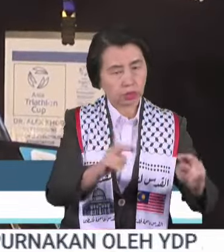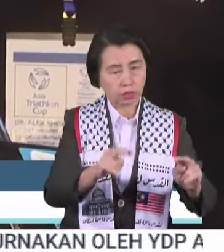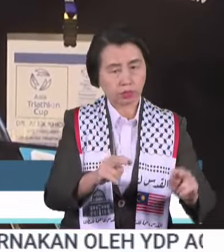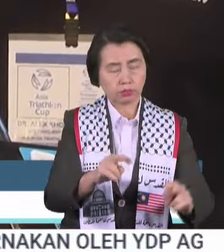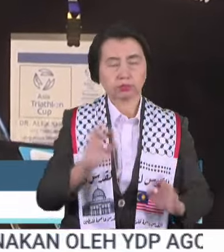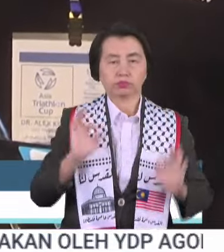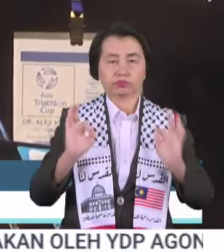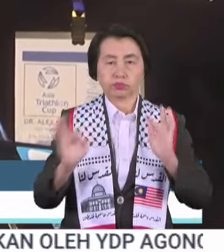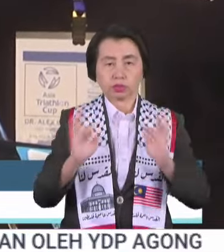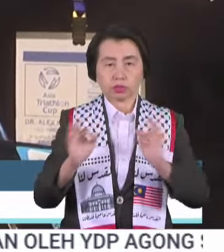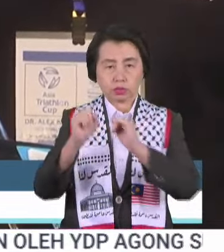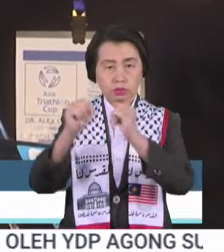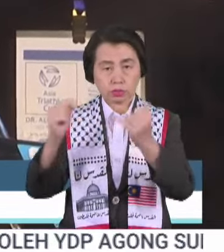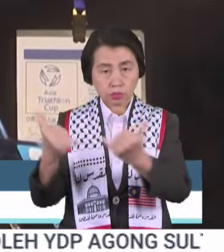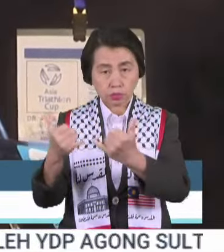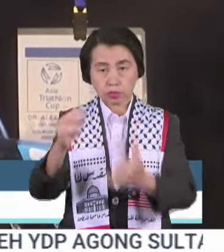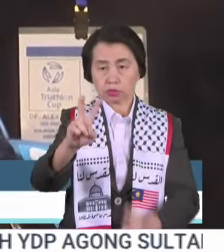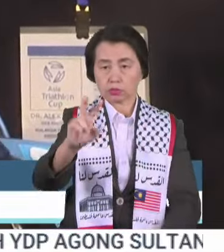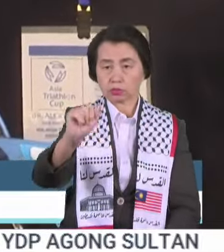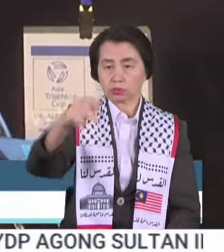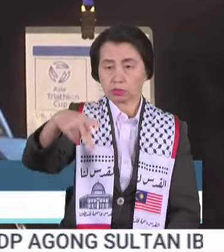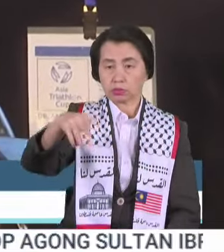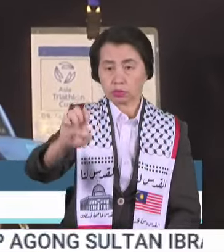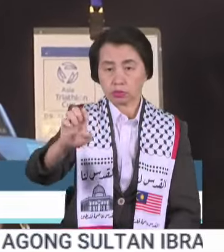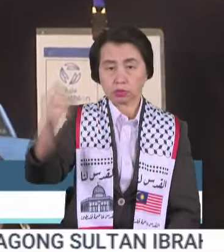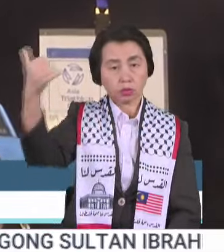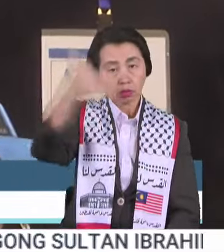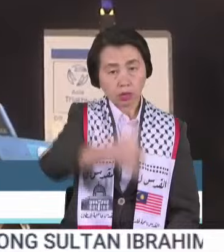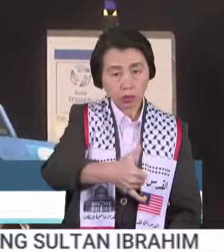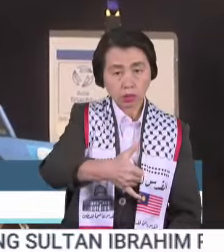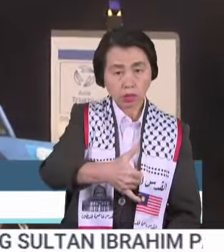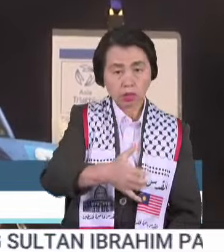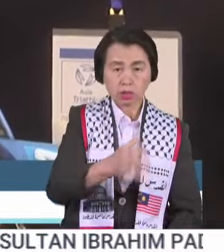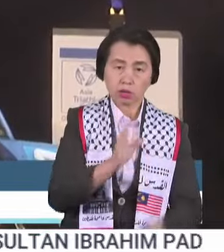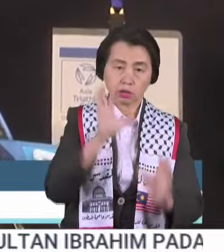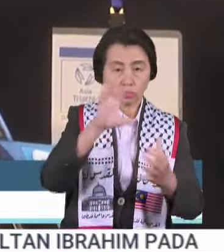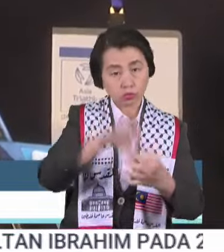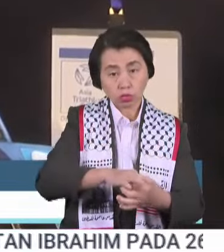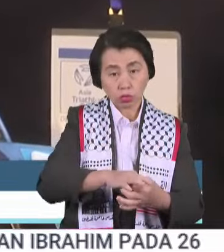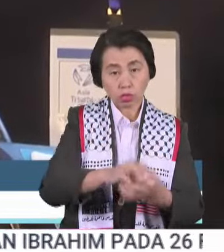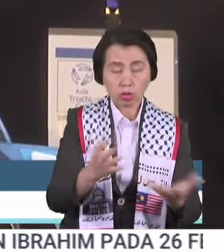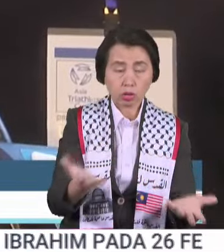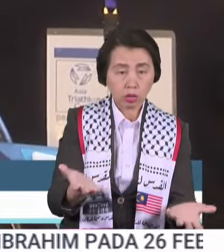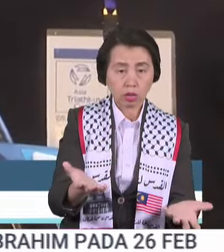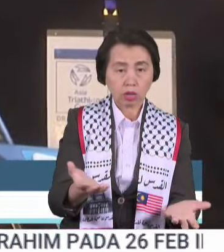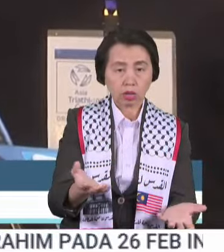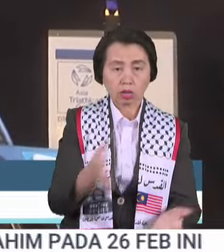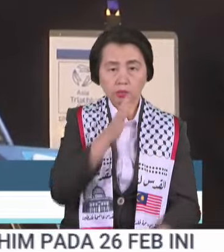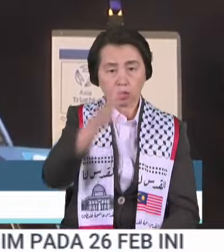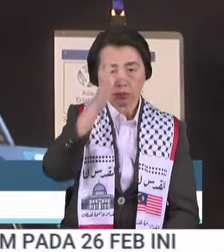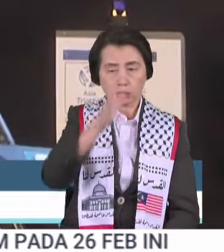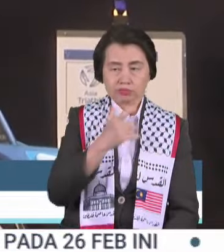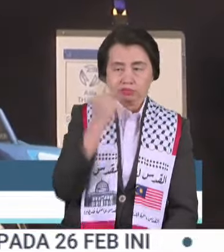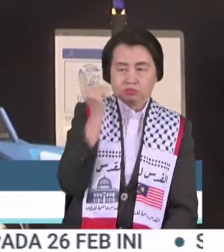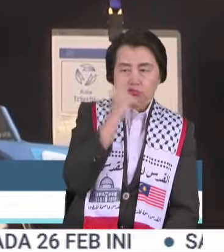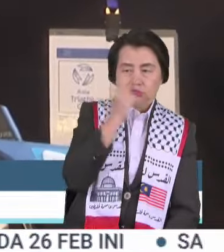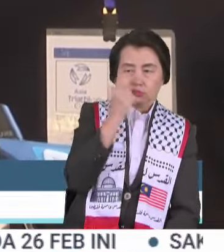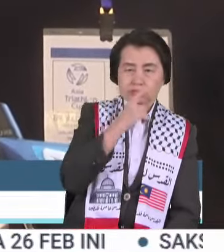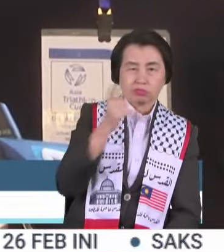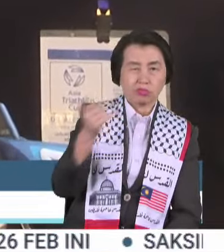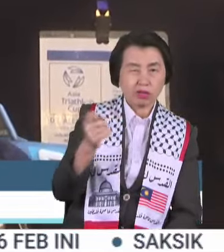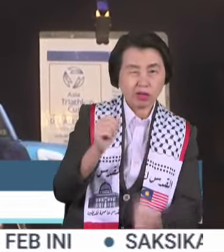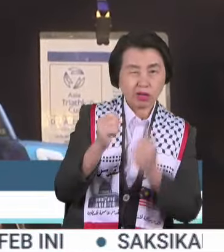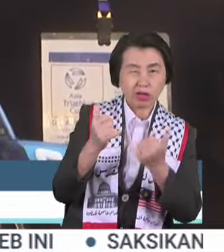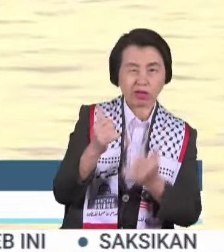Kalau syarikat vape boleh datang dan jual produk mereka, ibu bapa tidak akan menghantar anak mereka